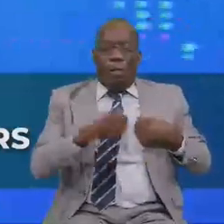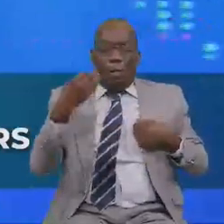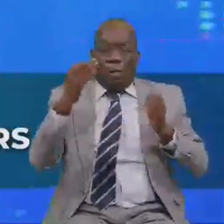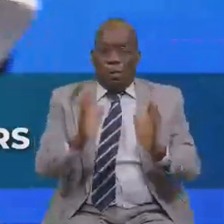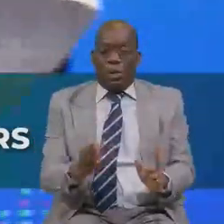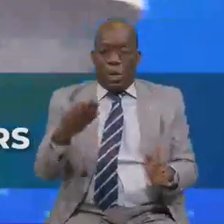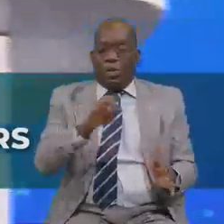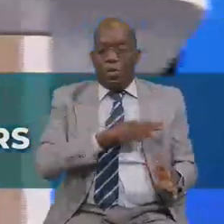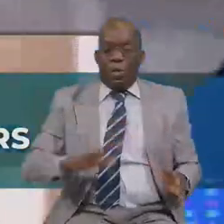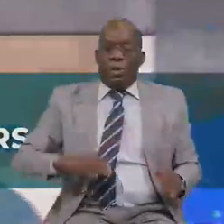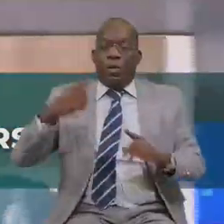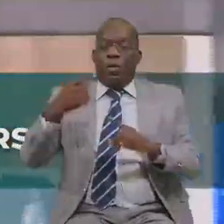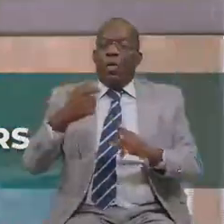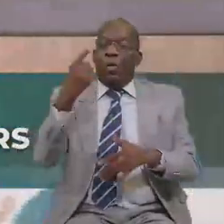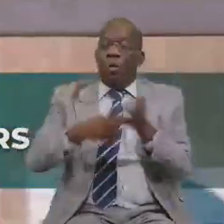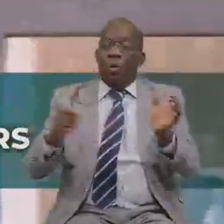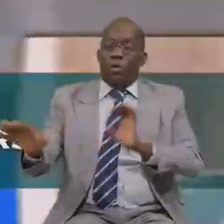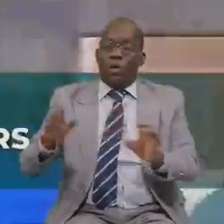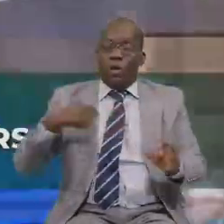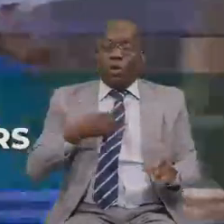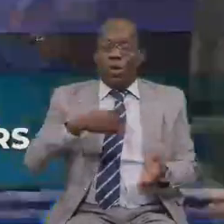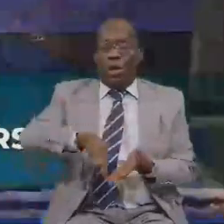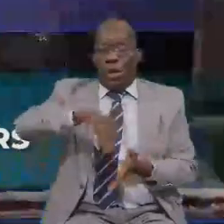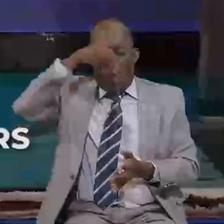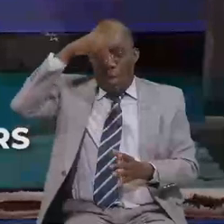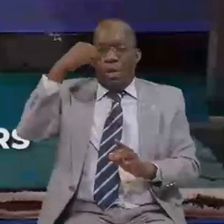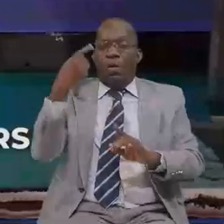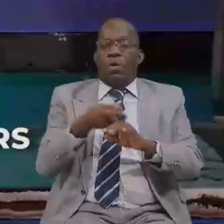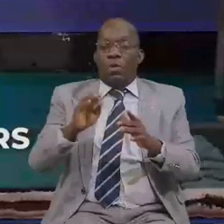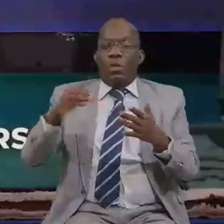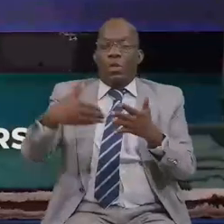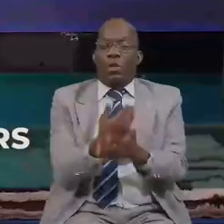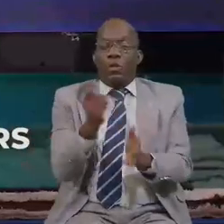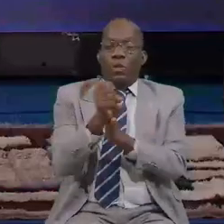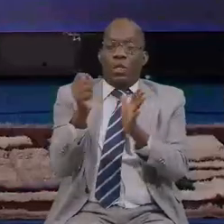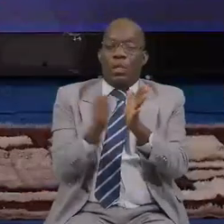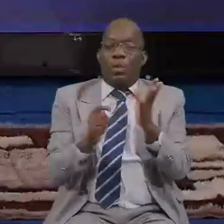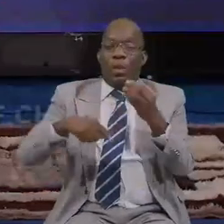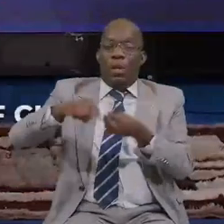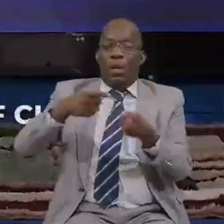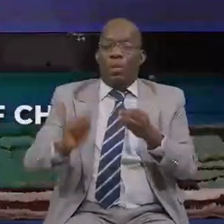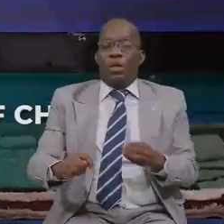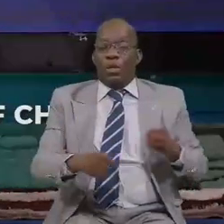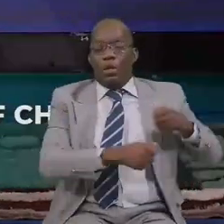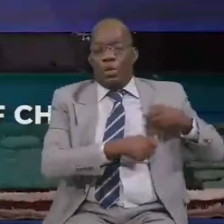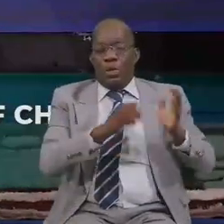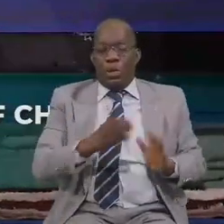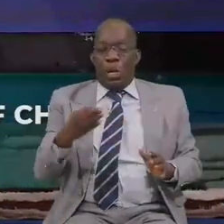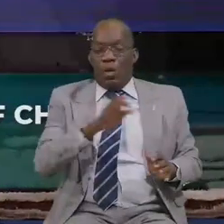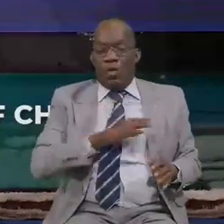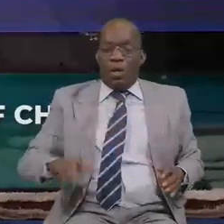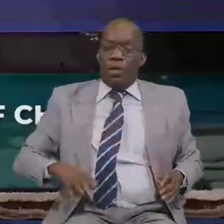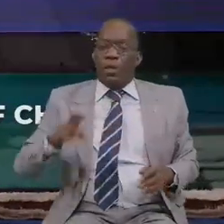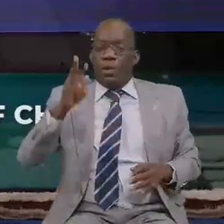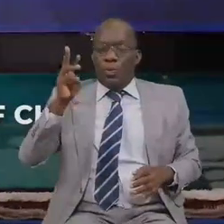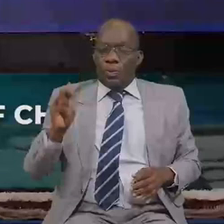Nouveau Testament concernant les soldats de Christ? Voyons Matthieu chapitre 8, lisons à partir du